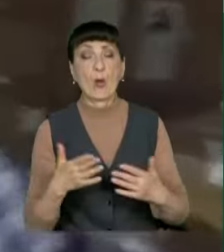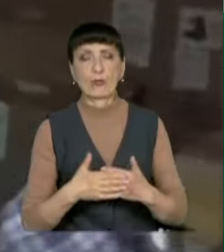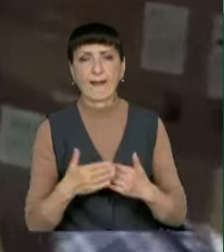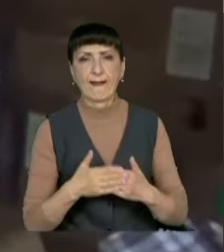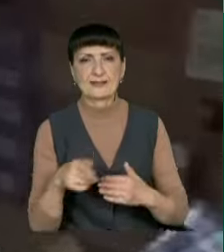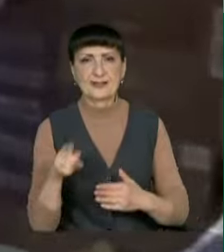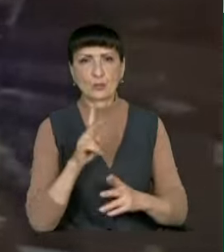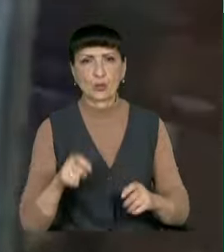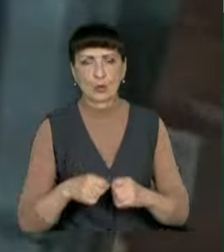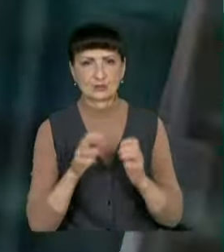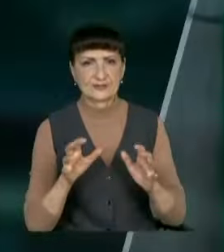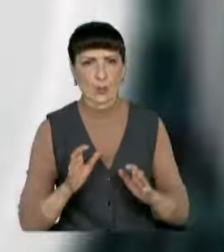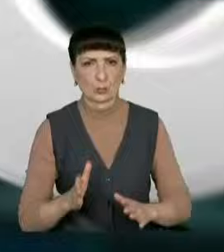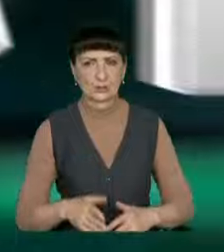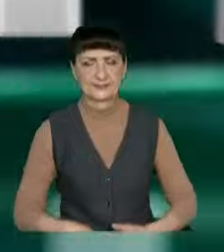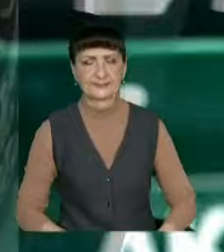грозит нарушителям закона?